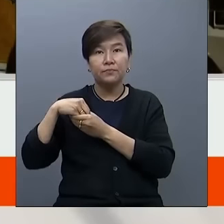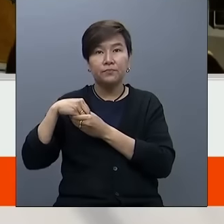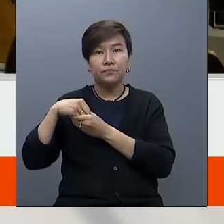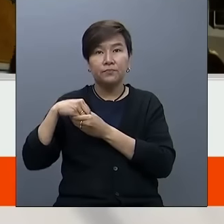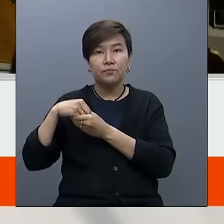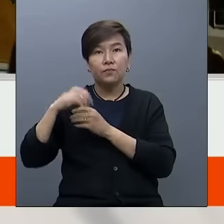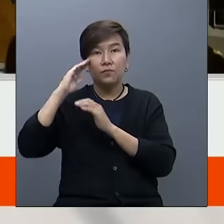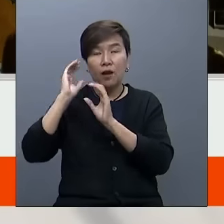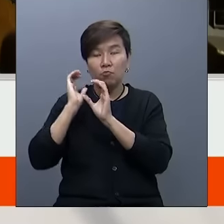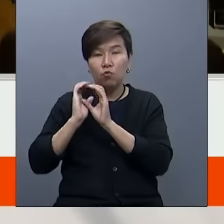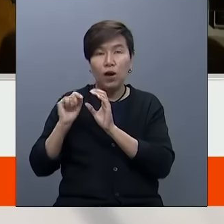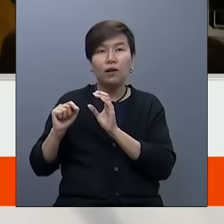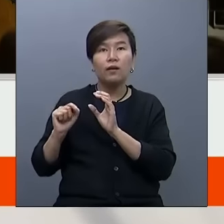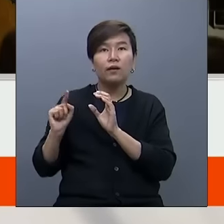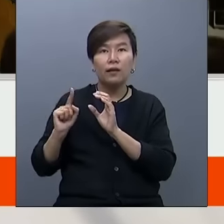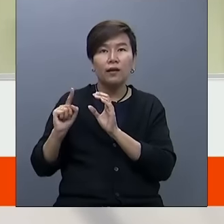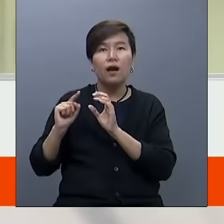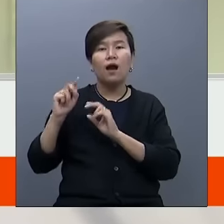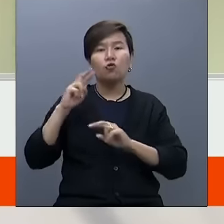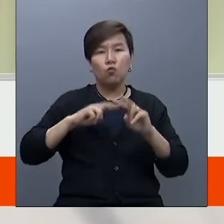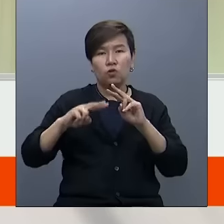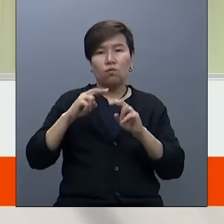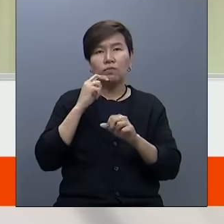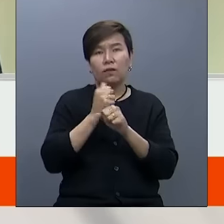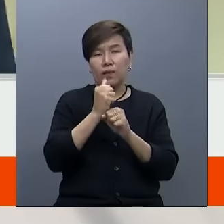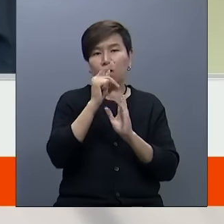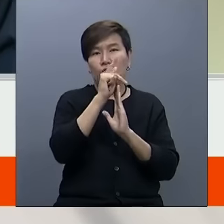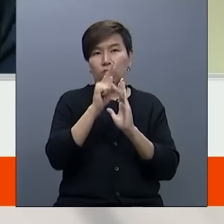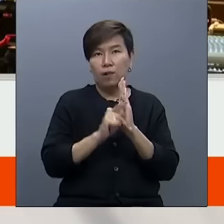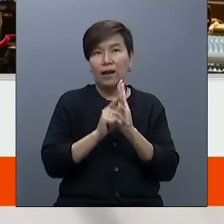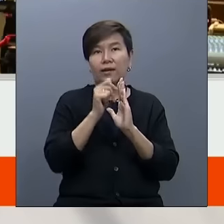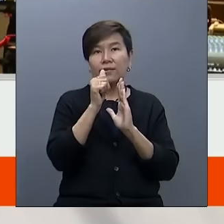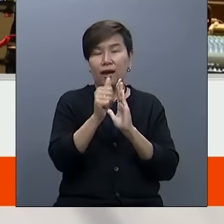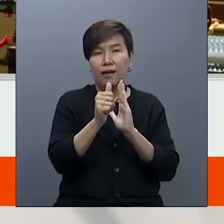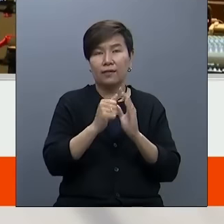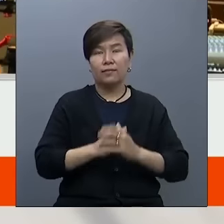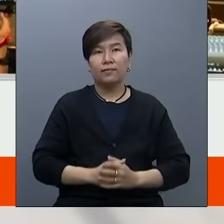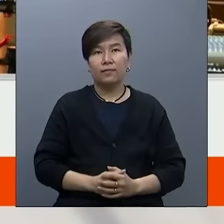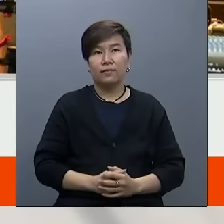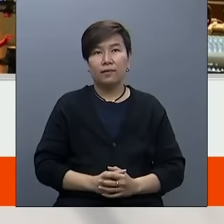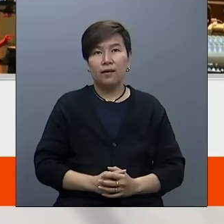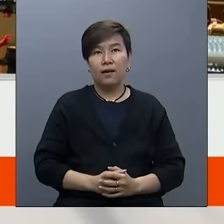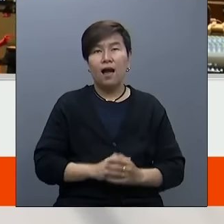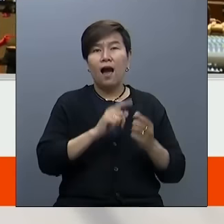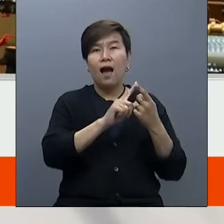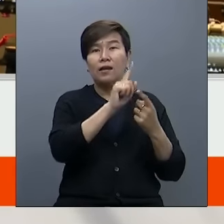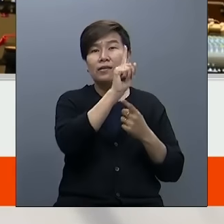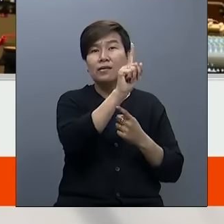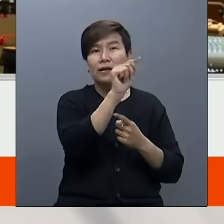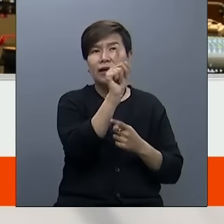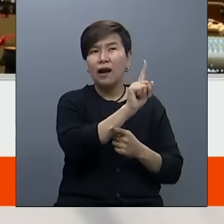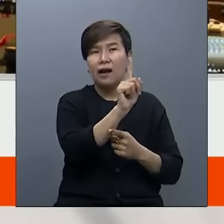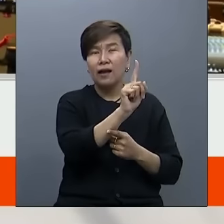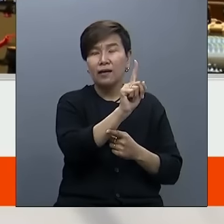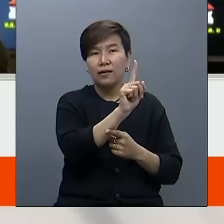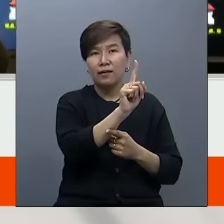อบสวนที่เป็นตำรวจก็มีอำนาจสอบสวนได้ตามกฎหมายครับ มันจะต่างจากคดีที่หนึ่งคดีที่หนึ่งเนี่ยมีรู้สึกว่าจะมีการตั้ง